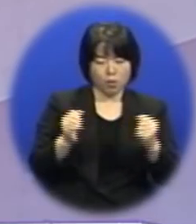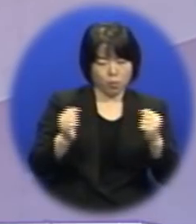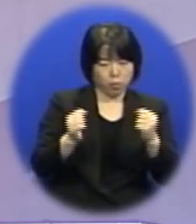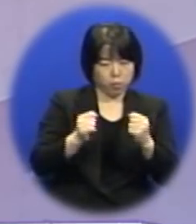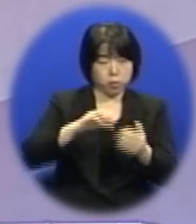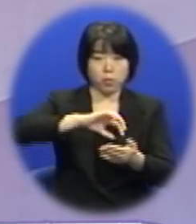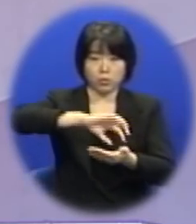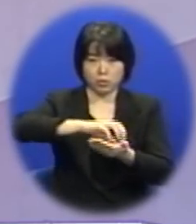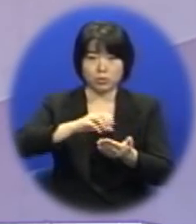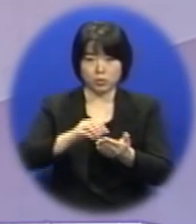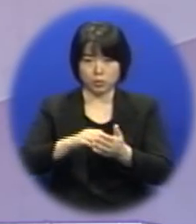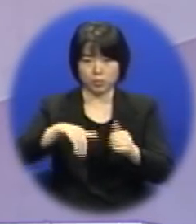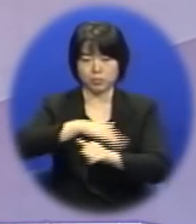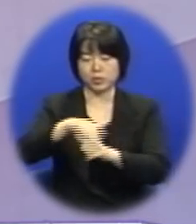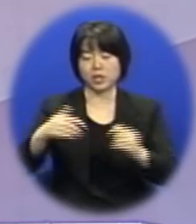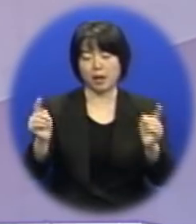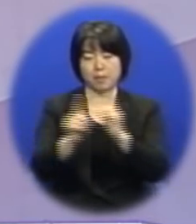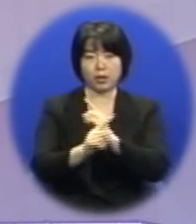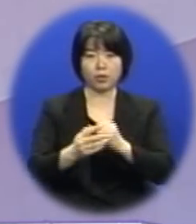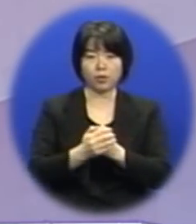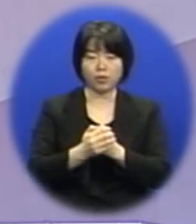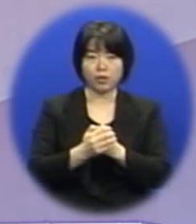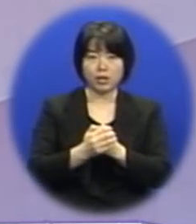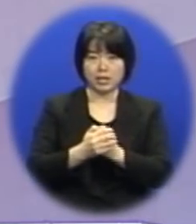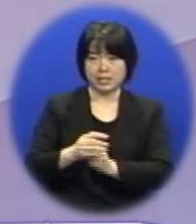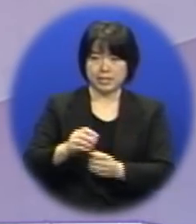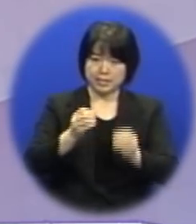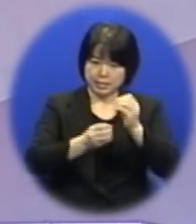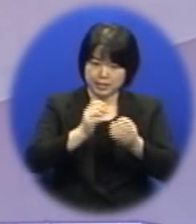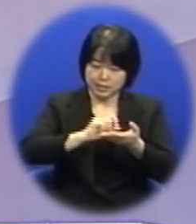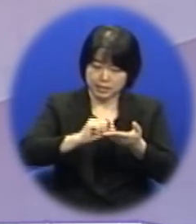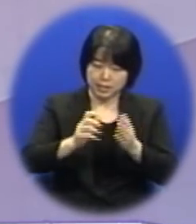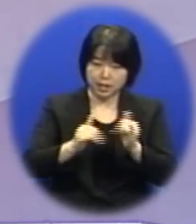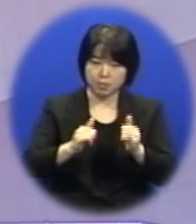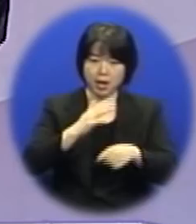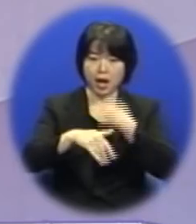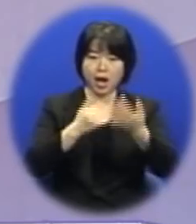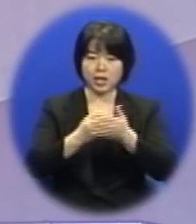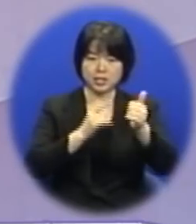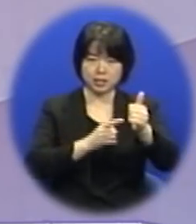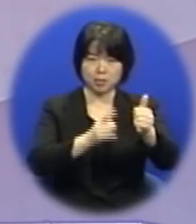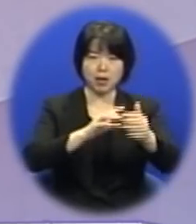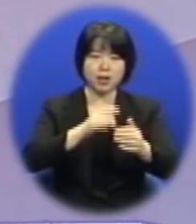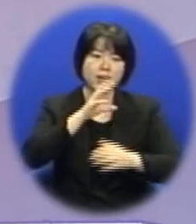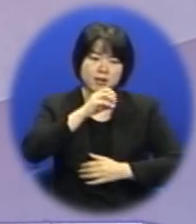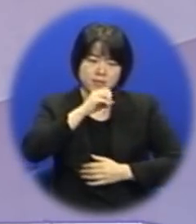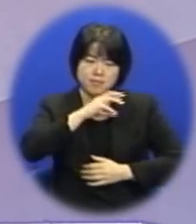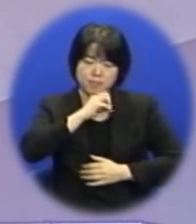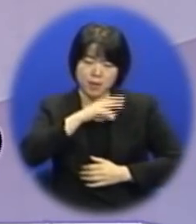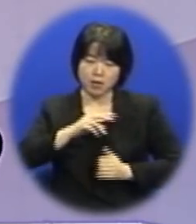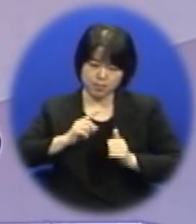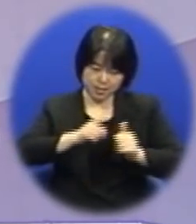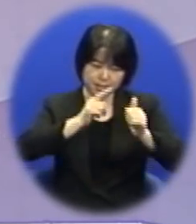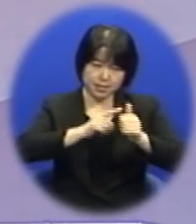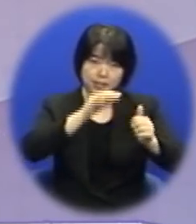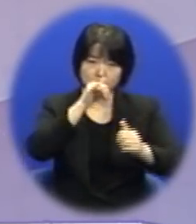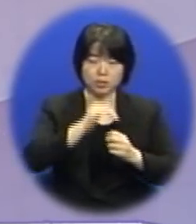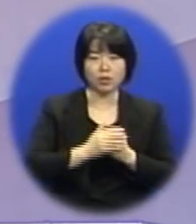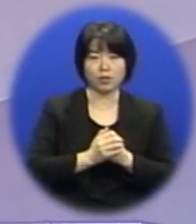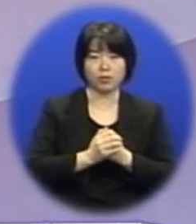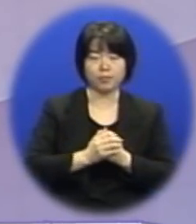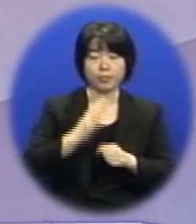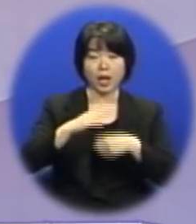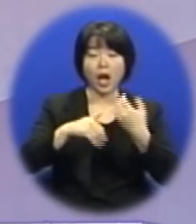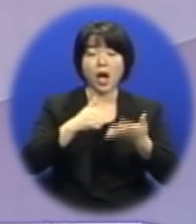싸늘해집니다. 시편 기자가 하나님에게 막 항의합니다. 따집니다. 하나님이 언약을